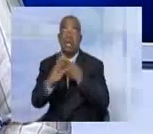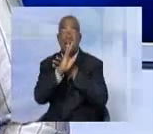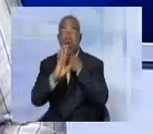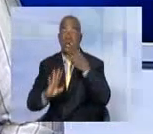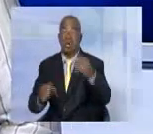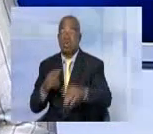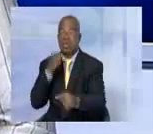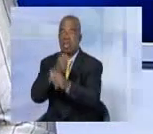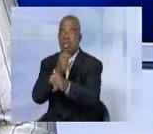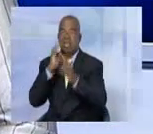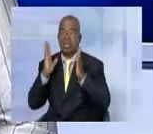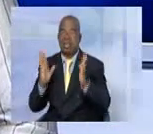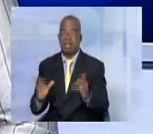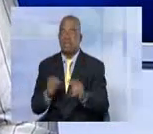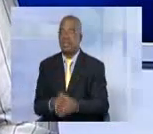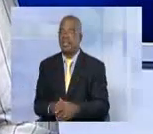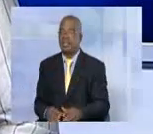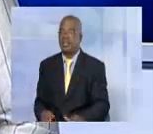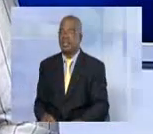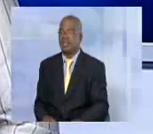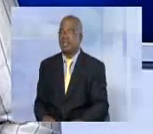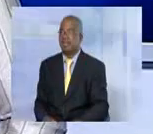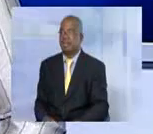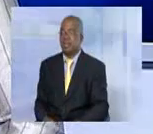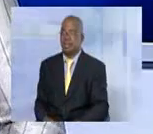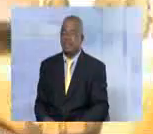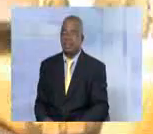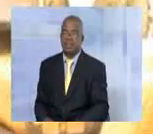d'Ivoire. Le reportage est signé Honorine Anigori.